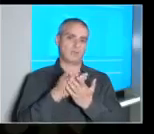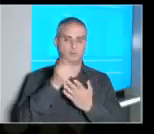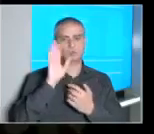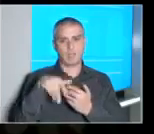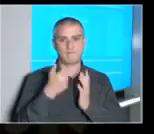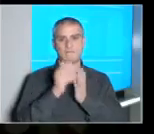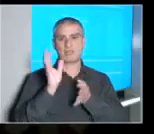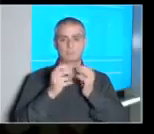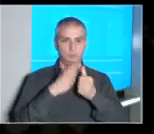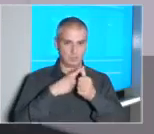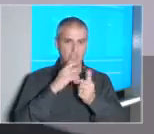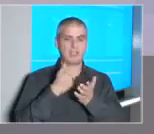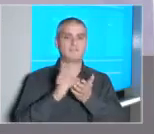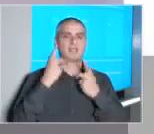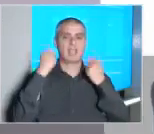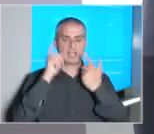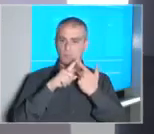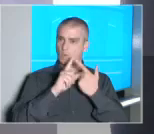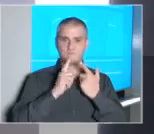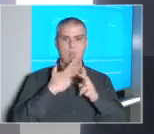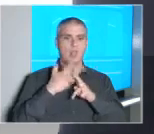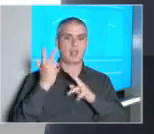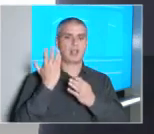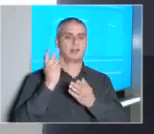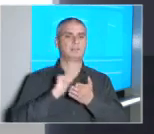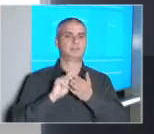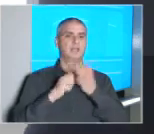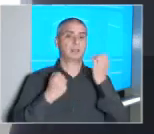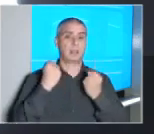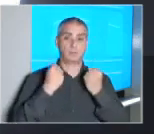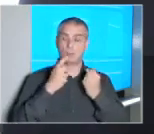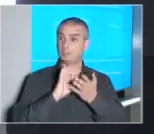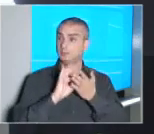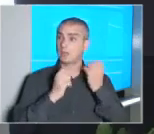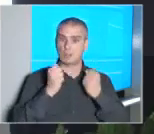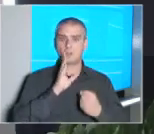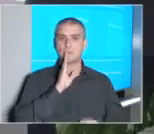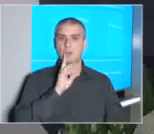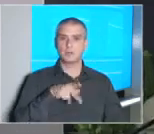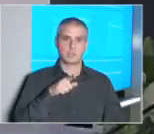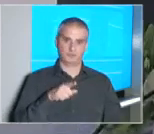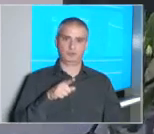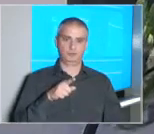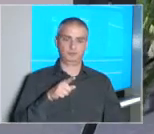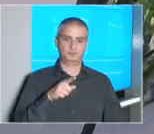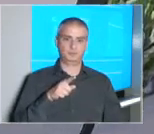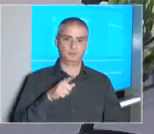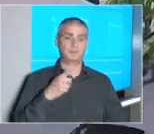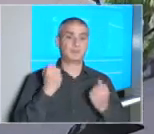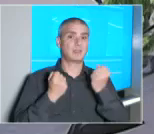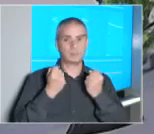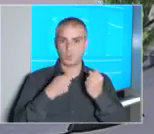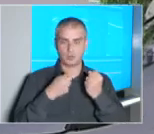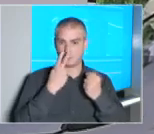גם ויתר על המשפטים, גם ויתר על החינוך, ולא יסתפק רק בתיק התחבורה. אגב, עם תיק התחבורה יש בעיה. תיק